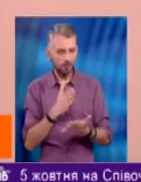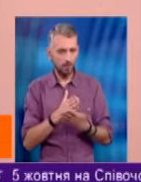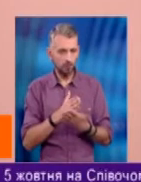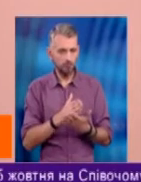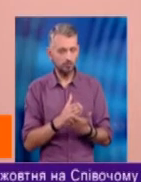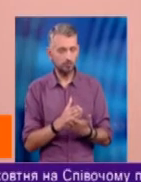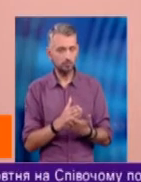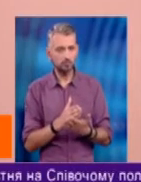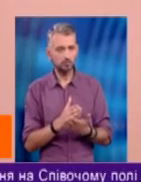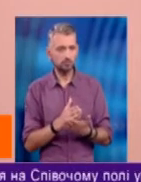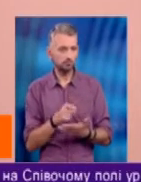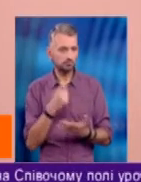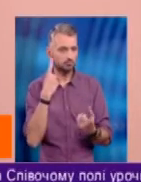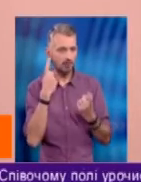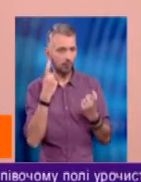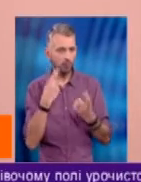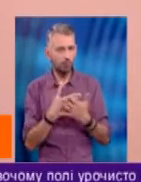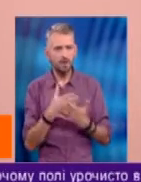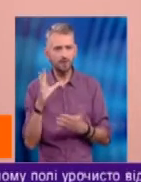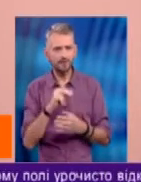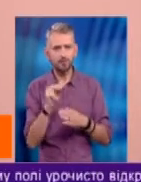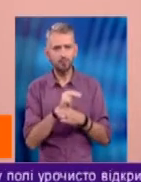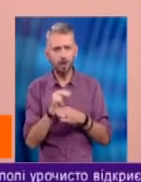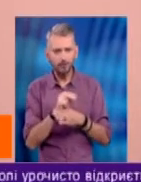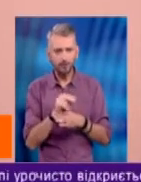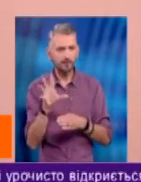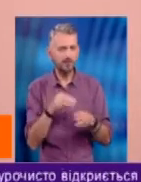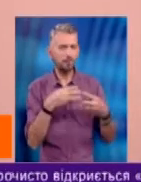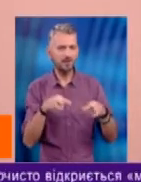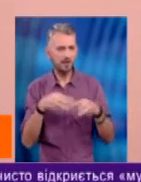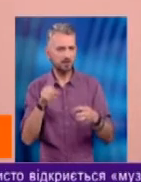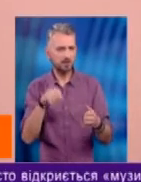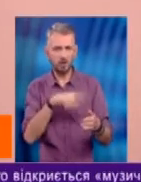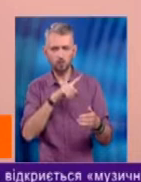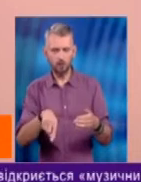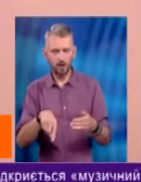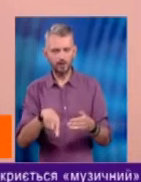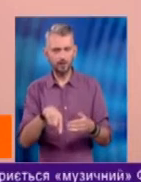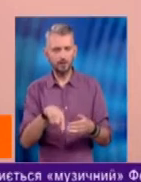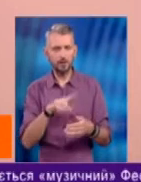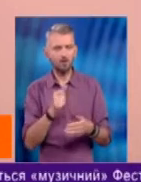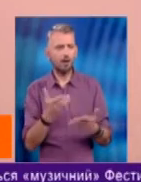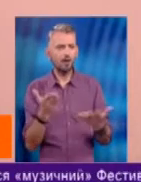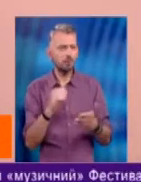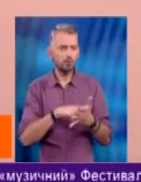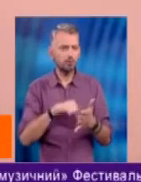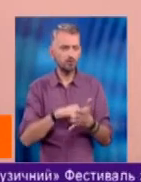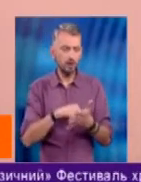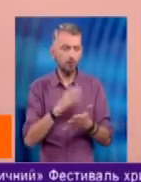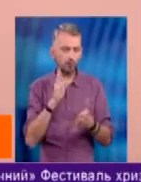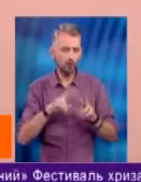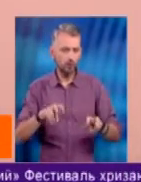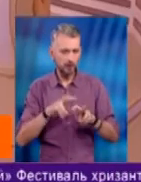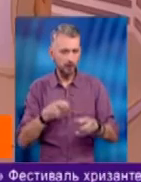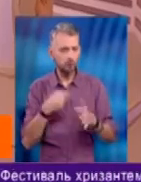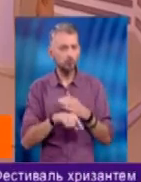я, вона майже всі правки, всі міністерства скасували за якимись там причинами. Будемо розглядати, тому